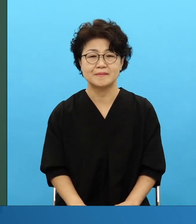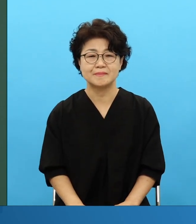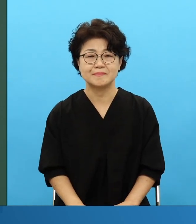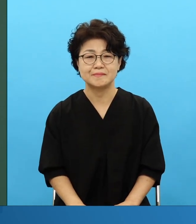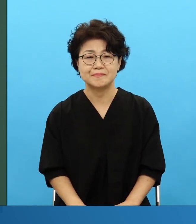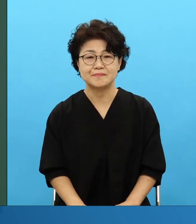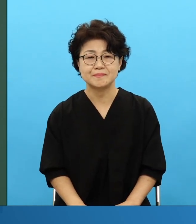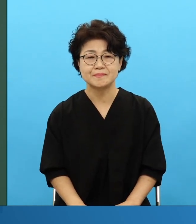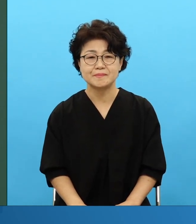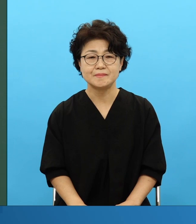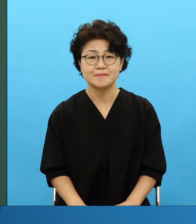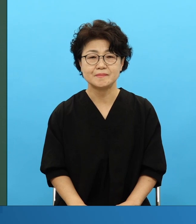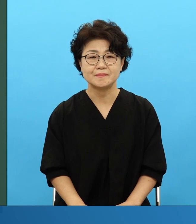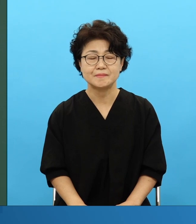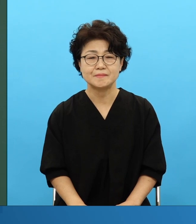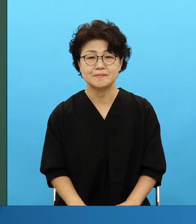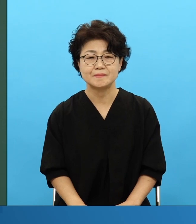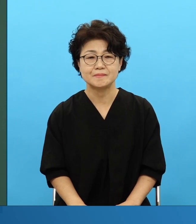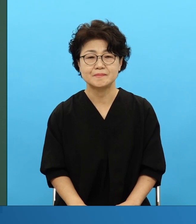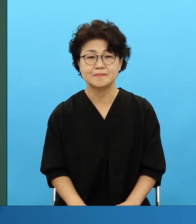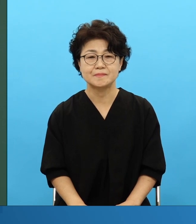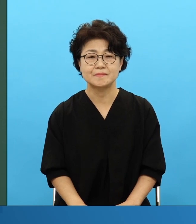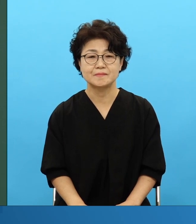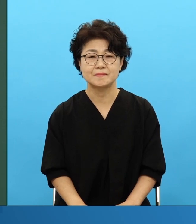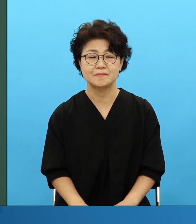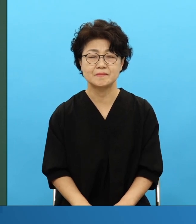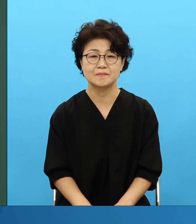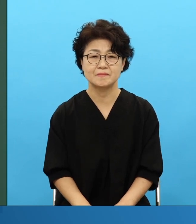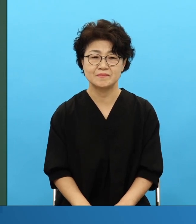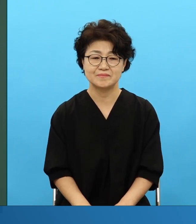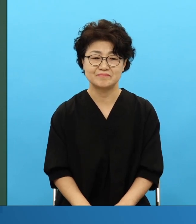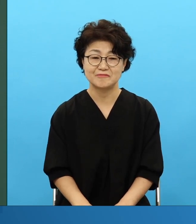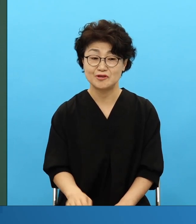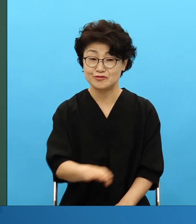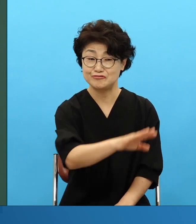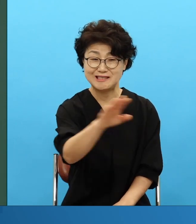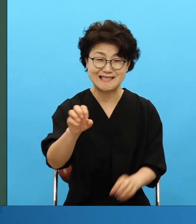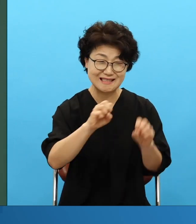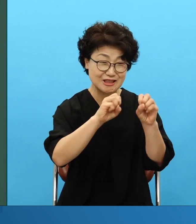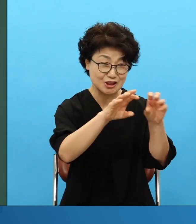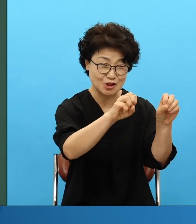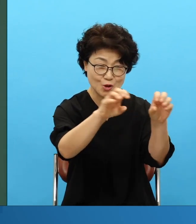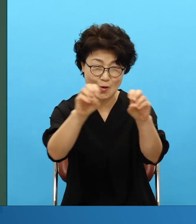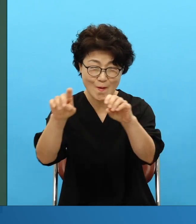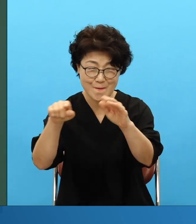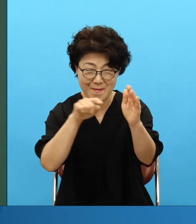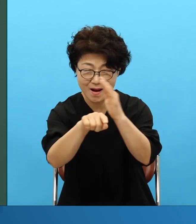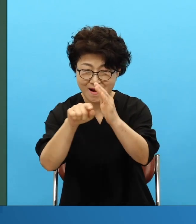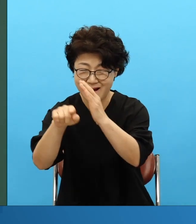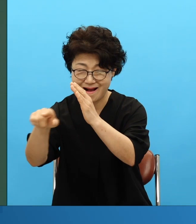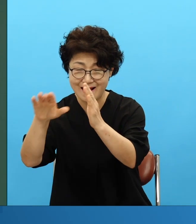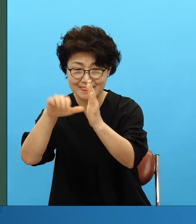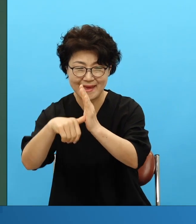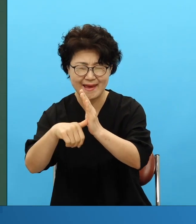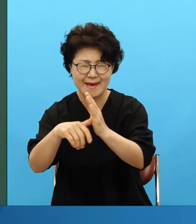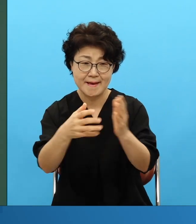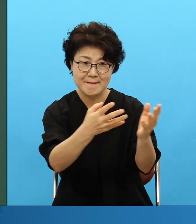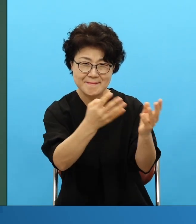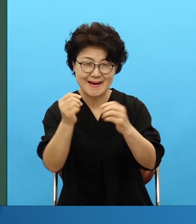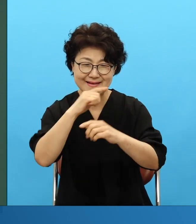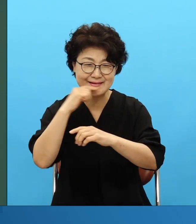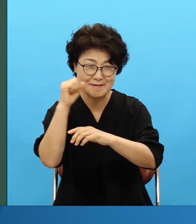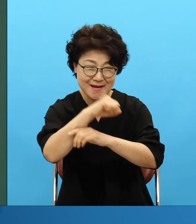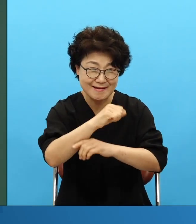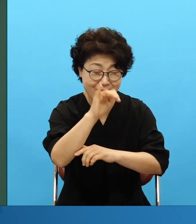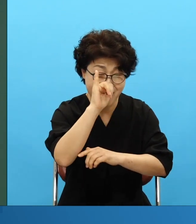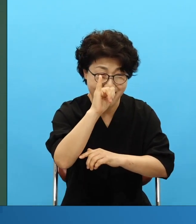많은 열매가 일어나야 되지 전혀 안 일어나면은 힘이 빠진단 말이에요. And when we go out to evangelize, lots of fruits must bear. If they don't,